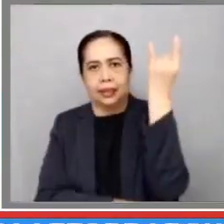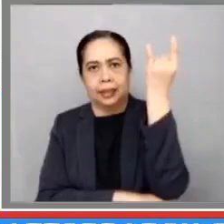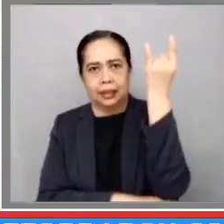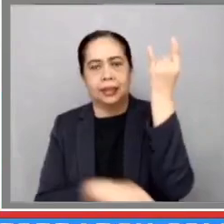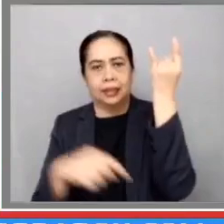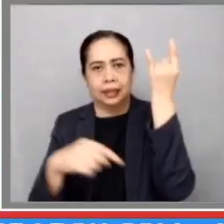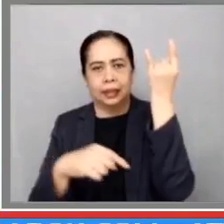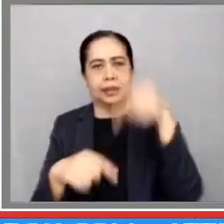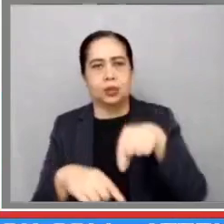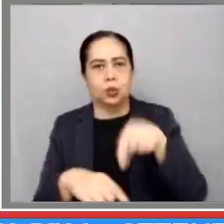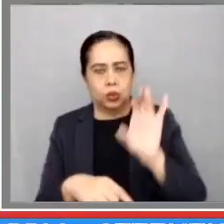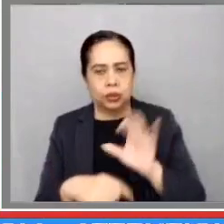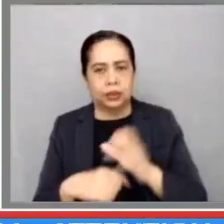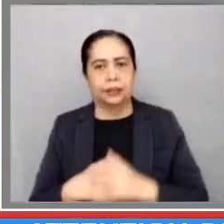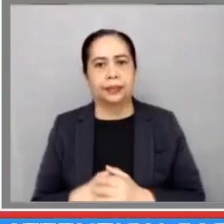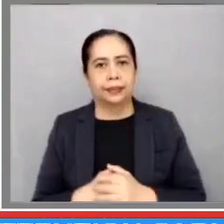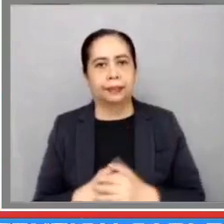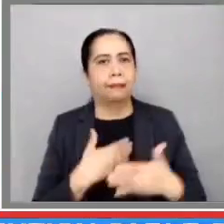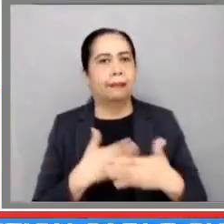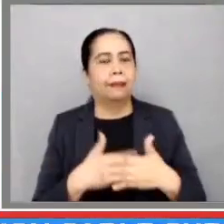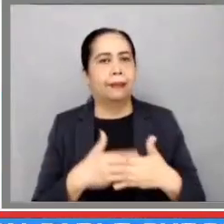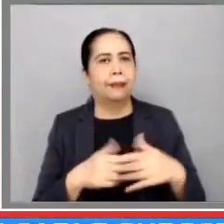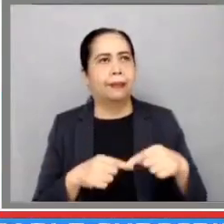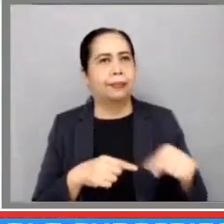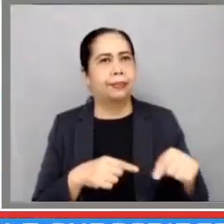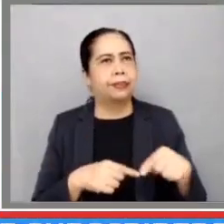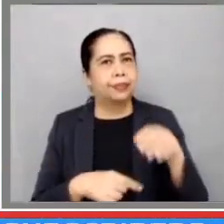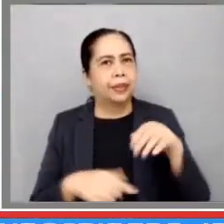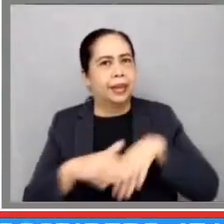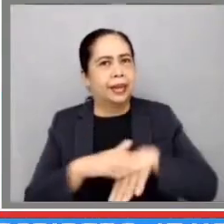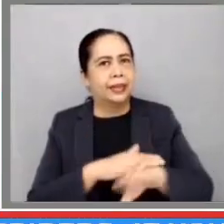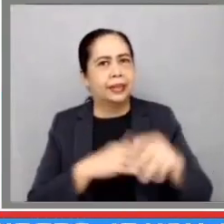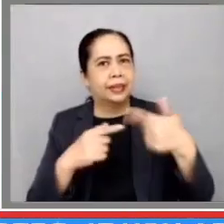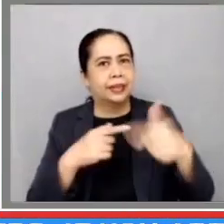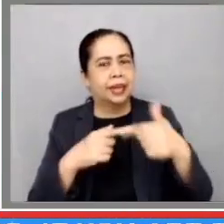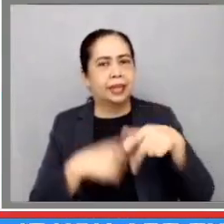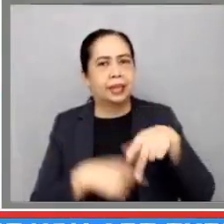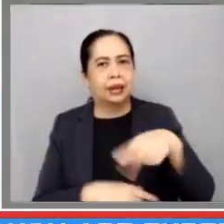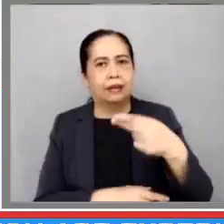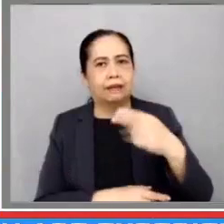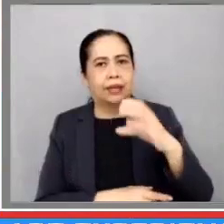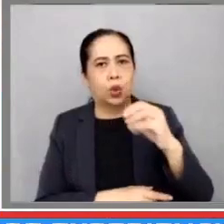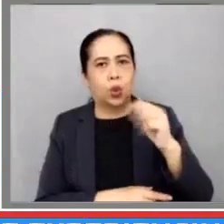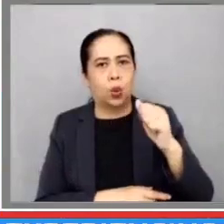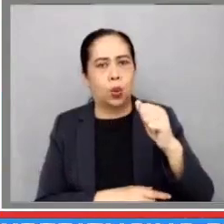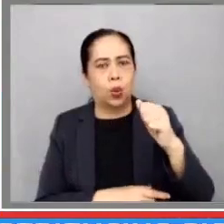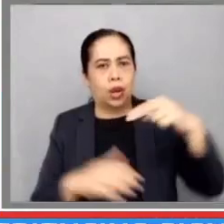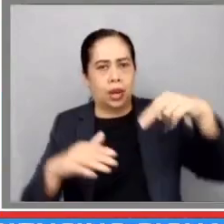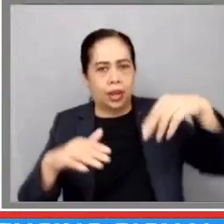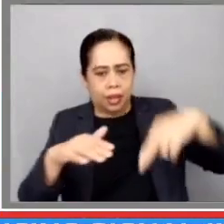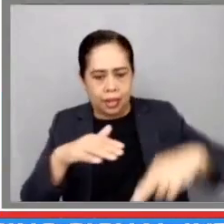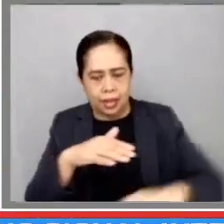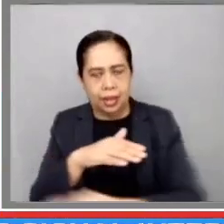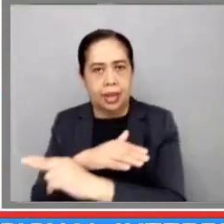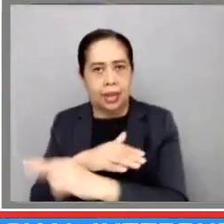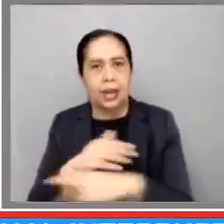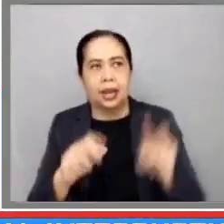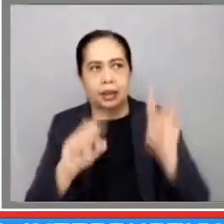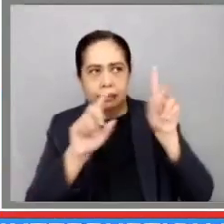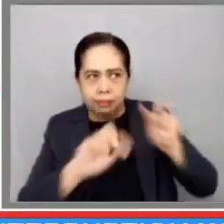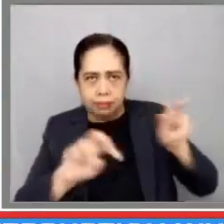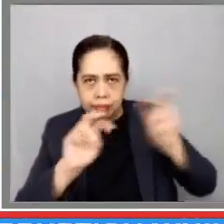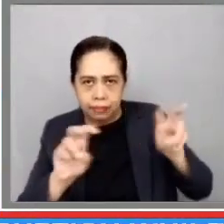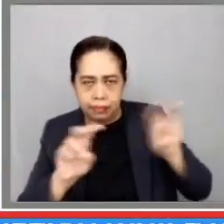po sa Quezon City. Malapit po yan sa entrance gate ng Pelcoa Underpass. Dito po isasagawa nga yung pagsusuri. Ano? Ito